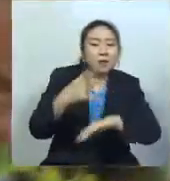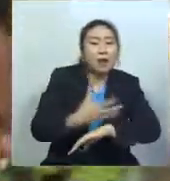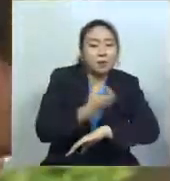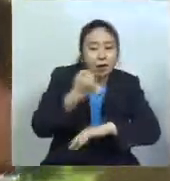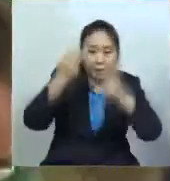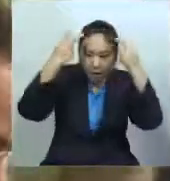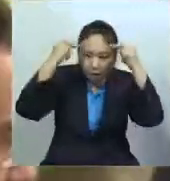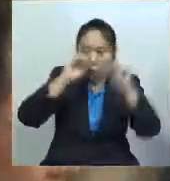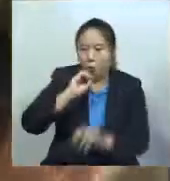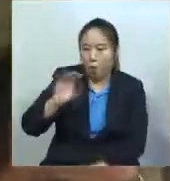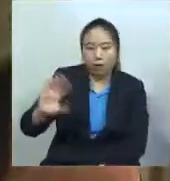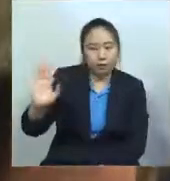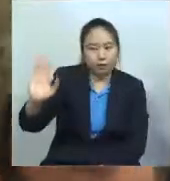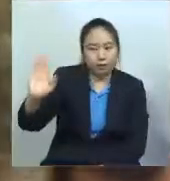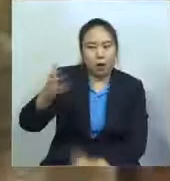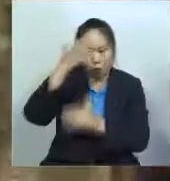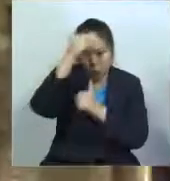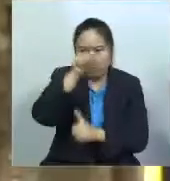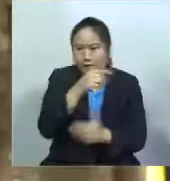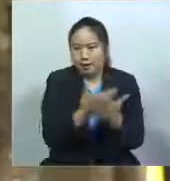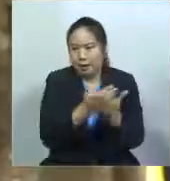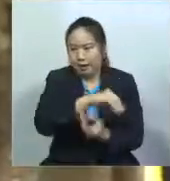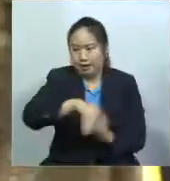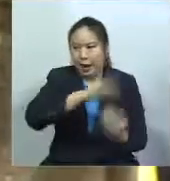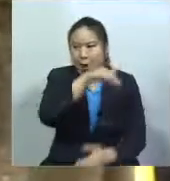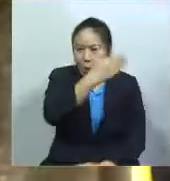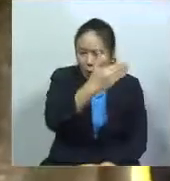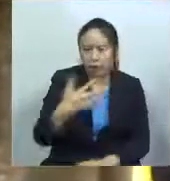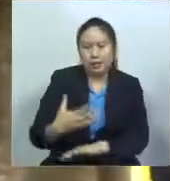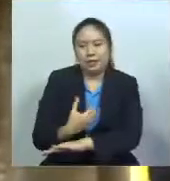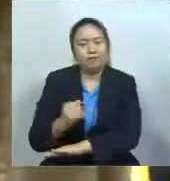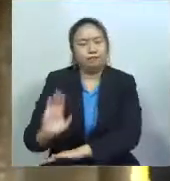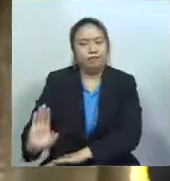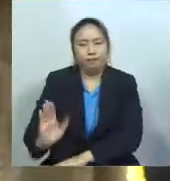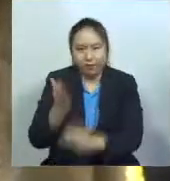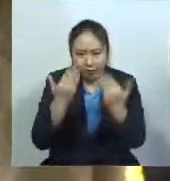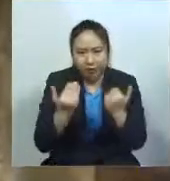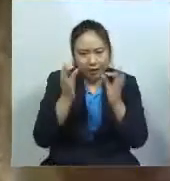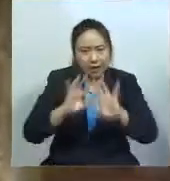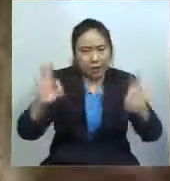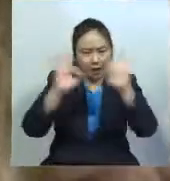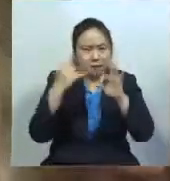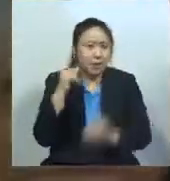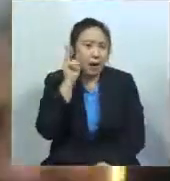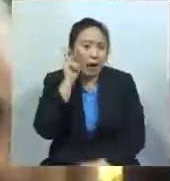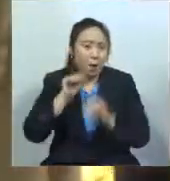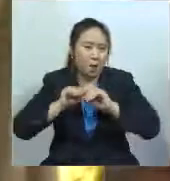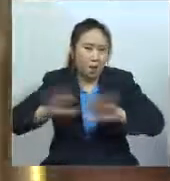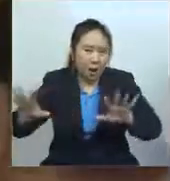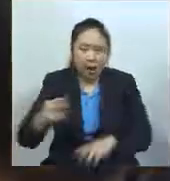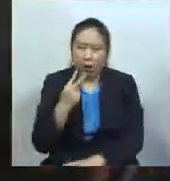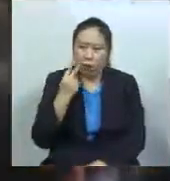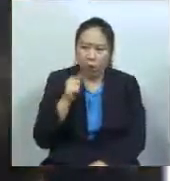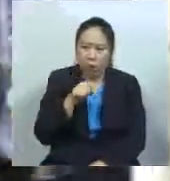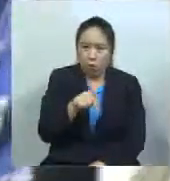การเมืองท่านนายกบอกว่าขอให้สนใจข่าวเรื่องเศรษฐกิจมากกว่าเรื่องการเมืองหน่อยเพราะว่ามีหลายเรื่องที่สื่อนำเสนอยังไม่ผ่